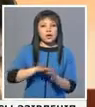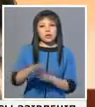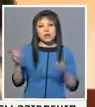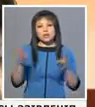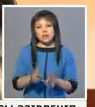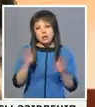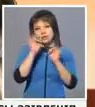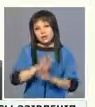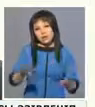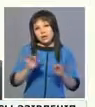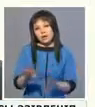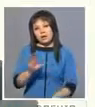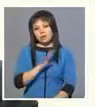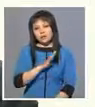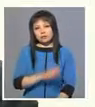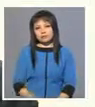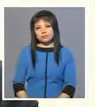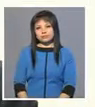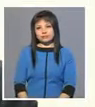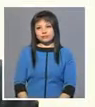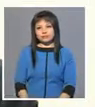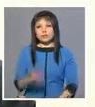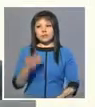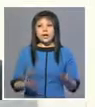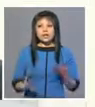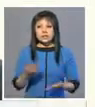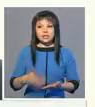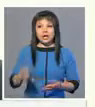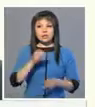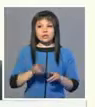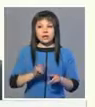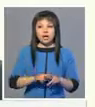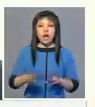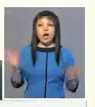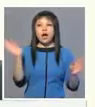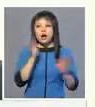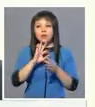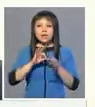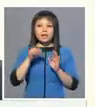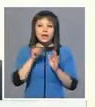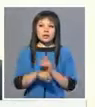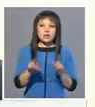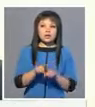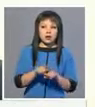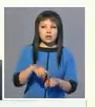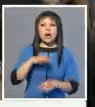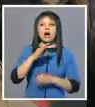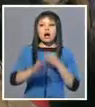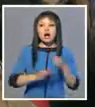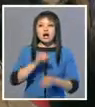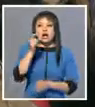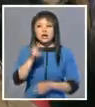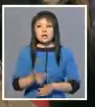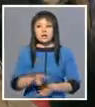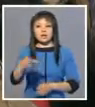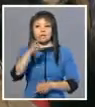тоқталды. Екі ғарышкеріміз болмаса, Аубакир мырза мен Мұсабаев мырзалардан басқа ондай ғарышкерлеріміз бар деп